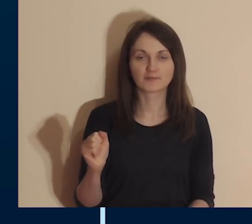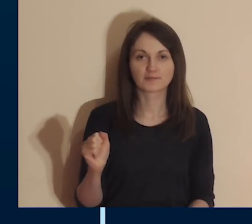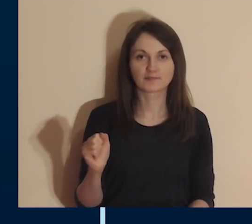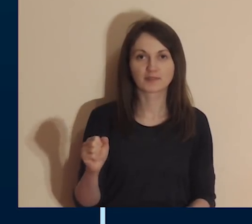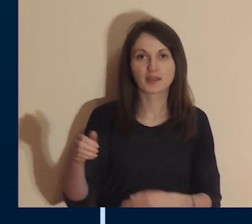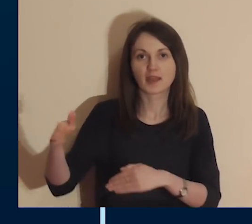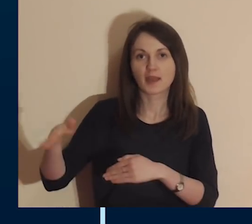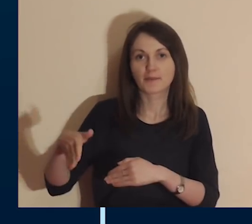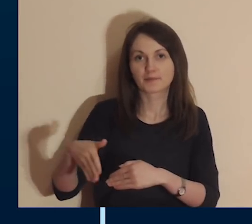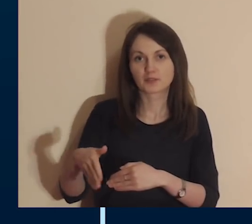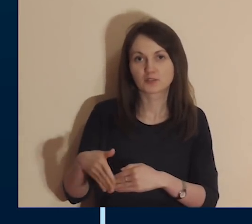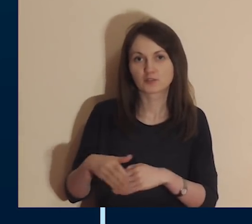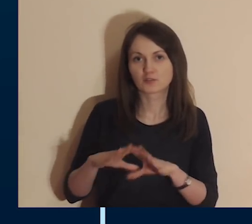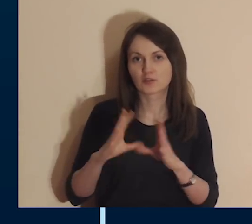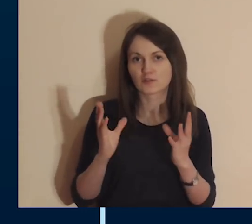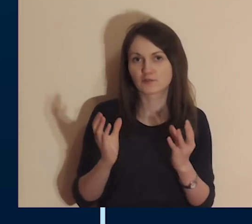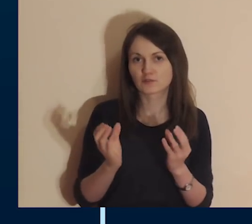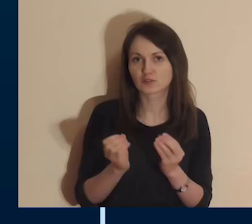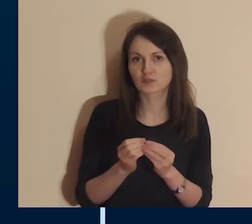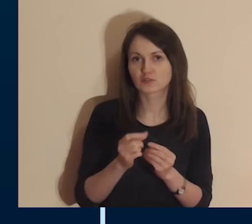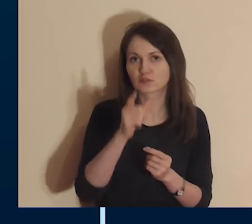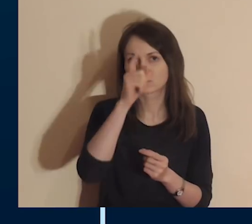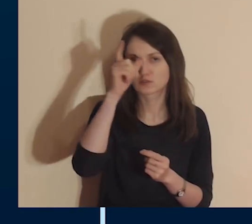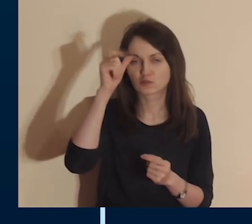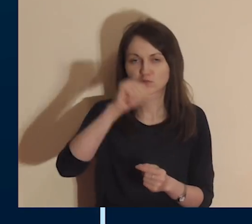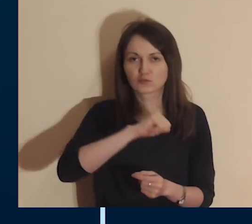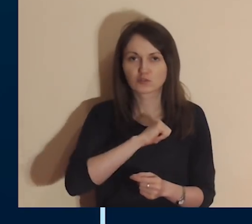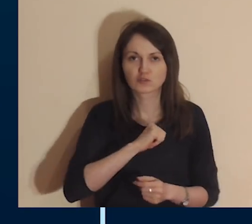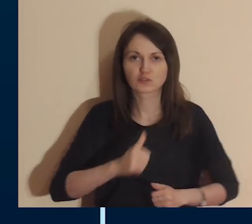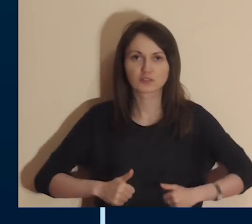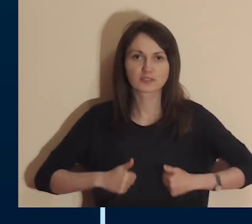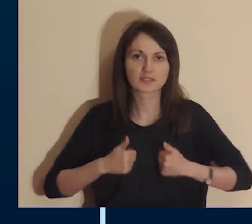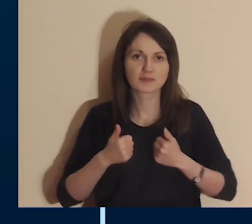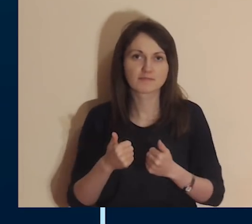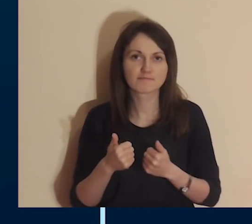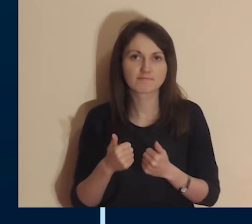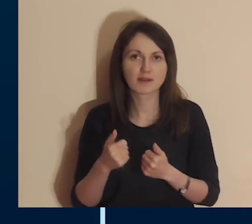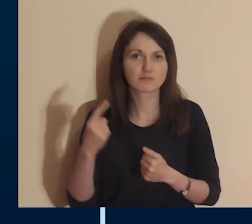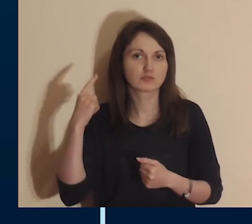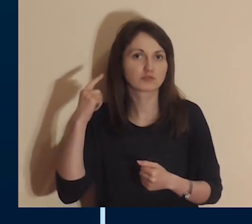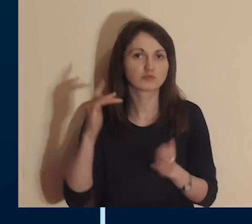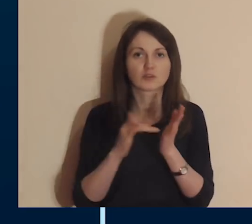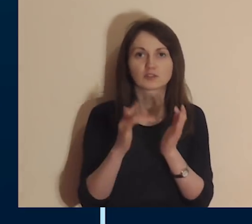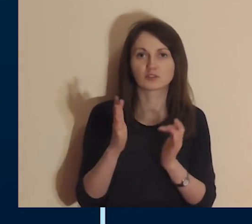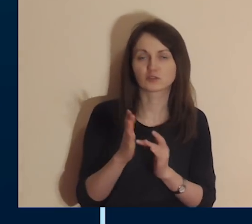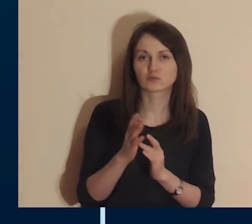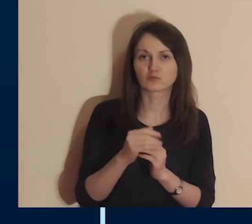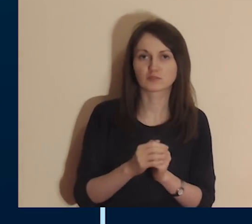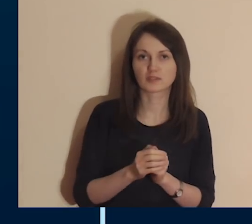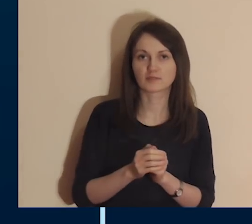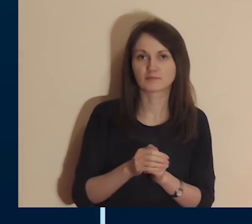W owym czasie przybliżali się do Jezusa wszyscy celnicy i grzesznicy, aby Go słuchać. Na to